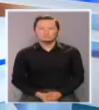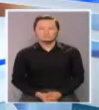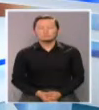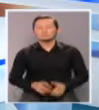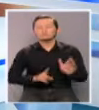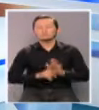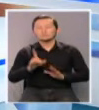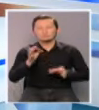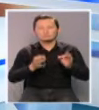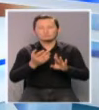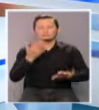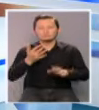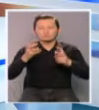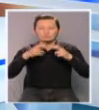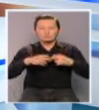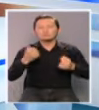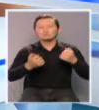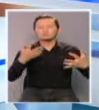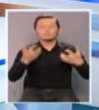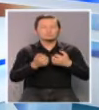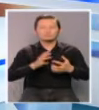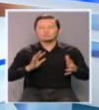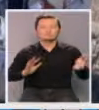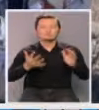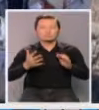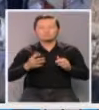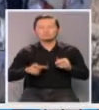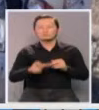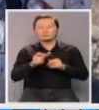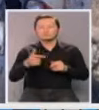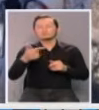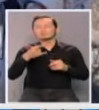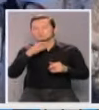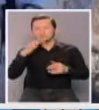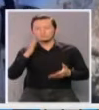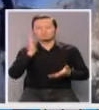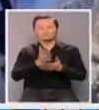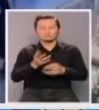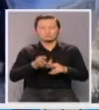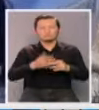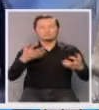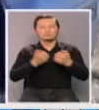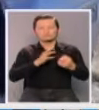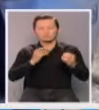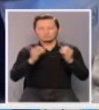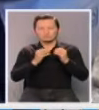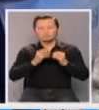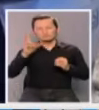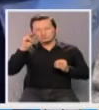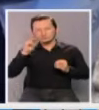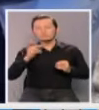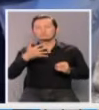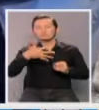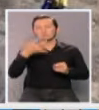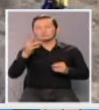Начато досудебное расследование по дорожно-транспортному происшествию на трассе Атырау-Астрахань. Напомним, авария произошла 10 июня в